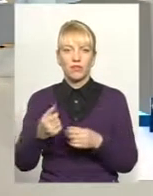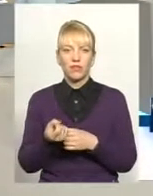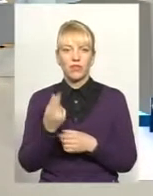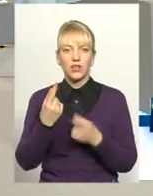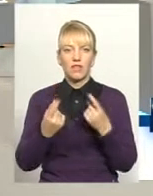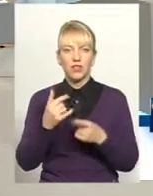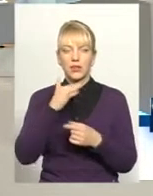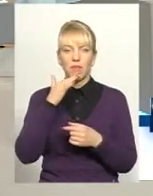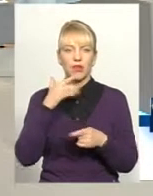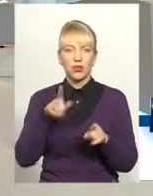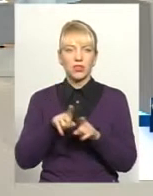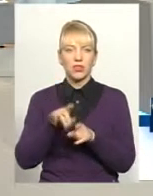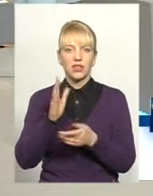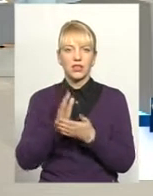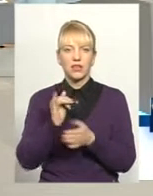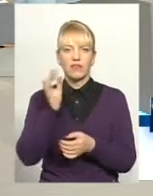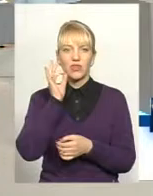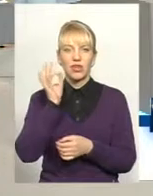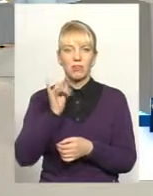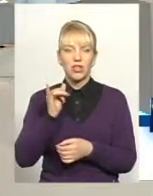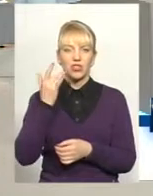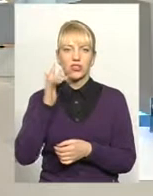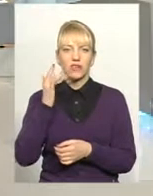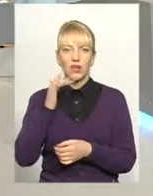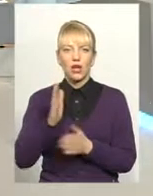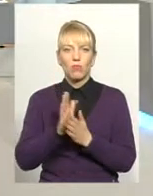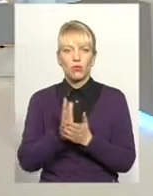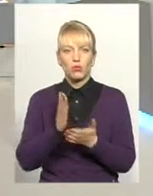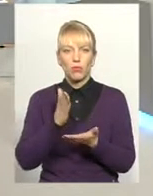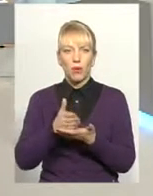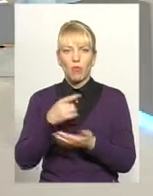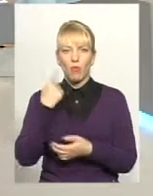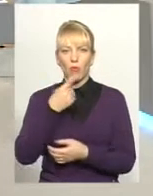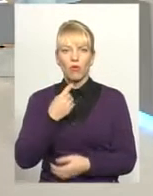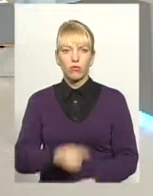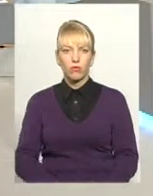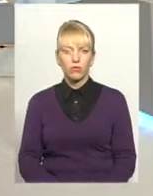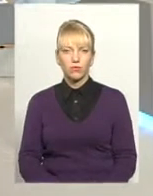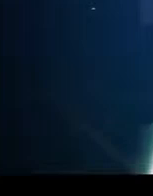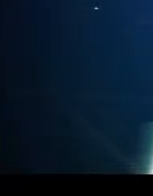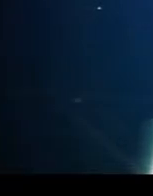в Німеччині і в Сполучених Штатах. От прошу пряму мову одного зі спікерів.